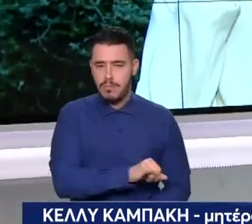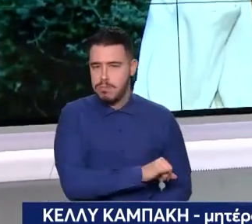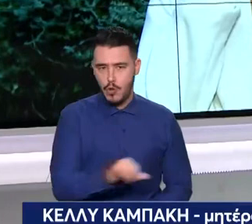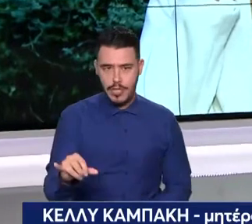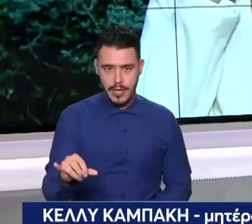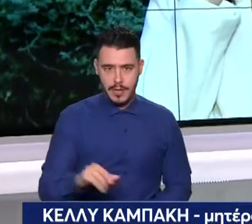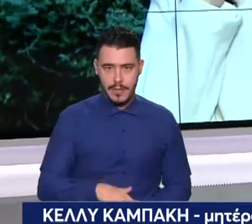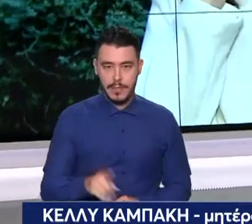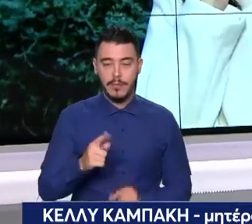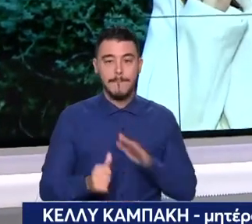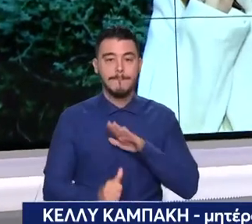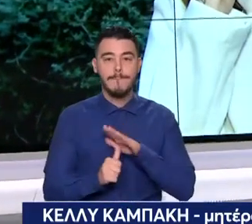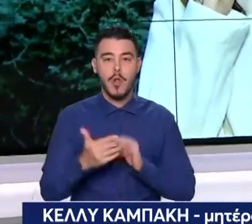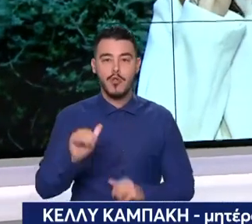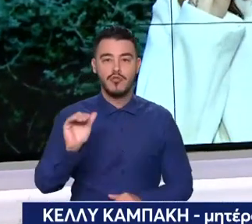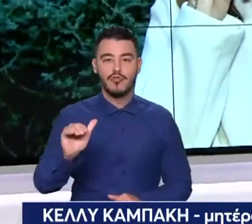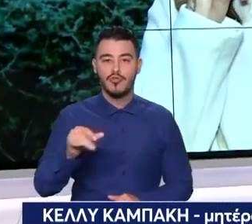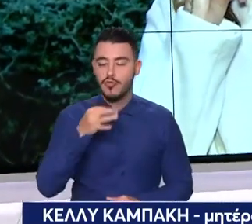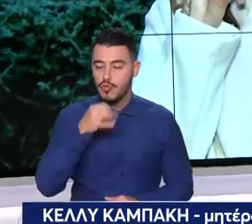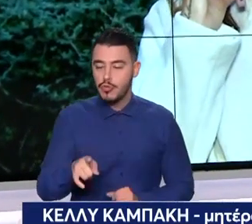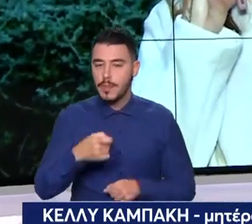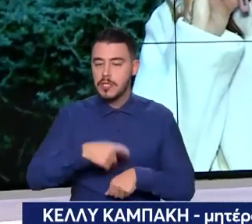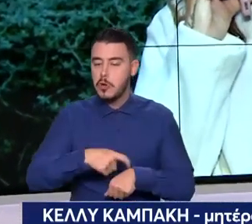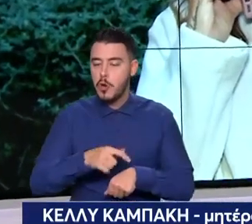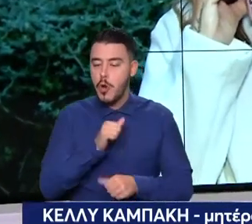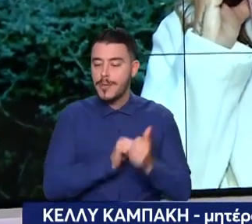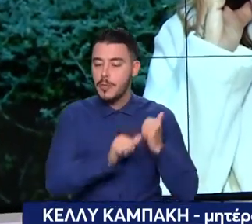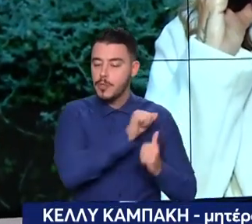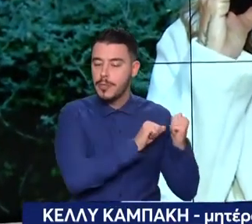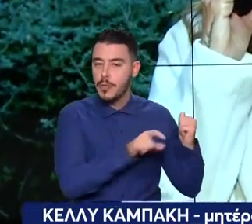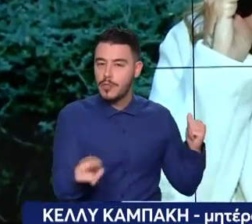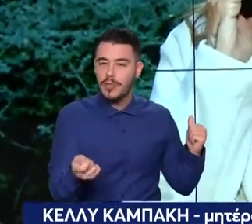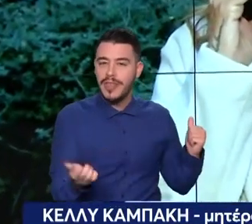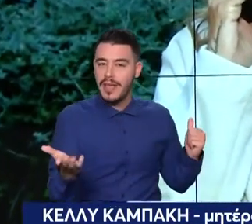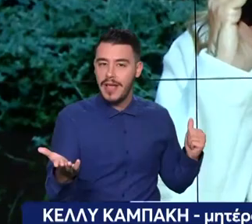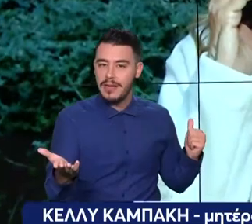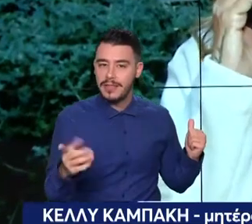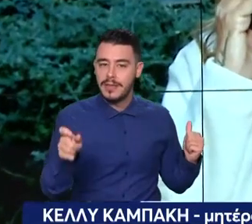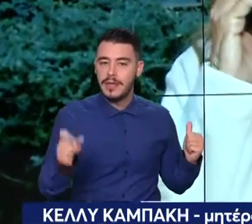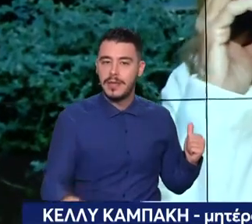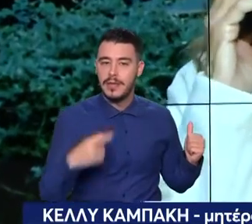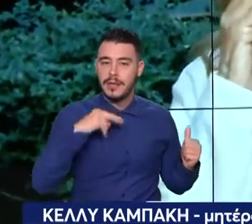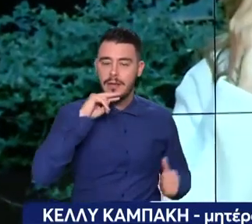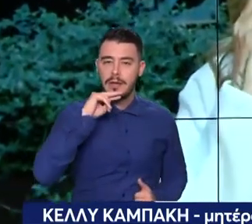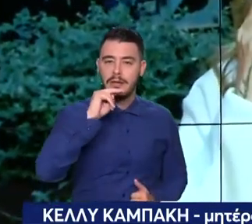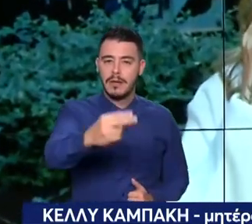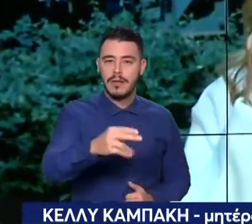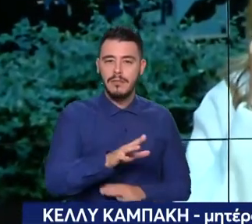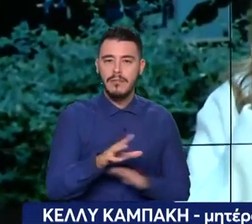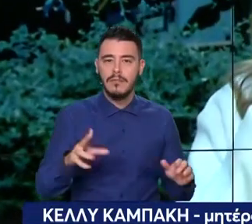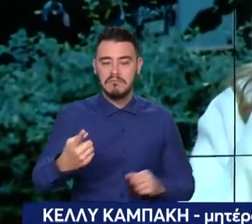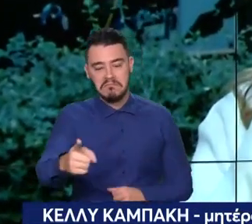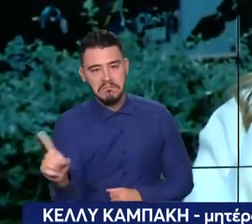πρόεδρο αν γύριζε το χρόνο πίσω, τι θα έκανε διαφορετικό, γύρισε και είπε ότι θα σταμάτα για να βοηθήσει το